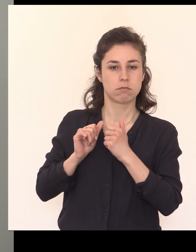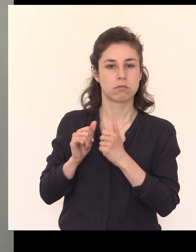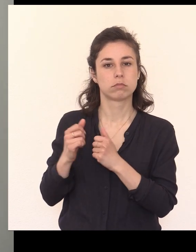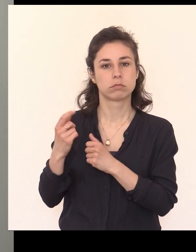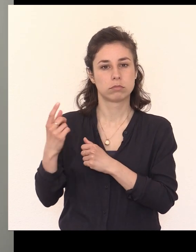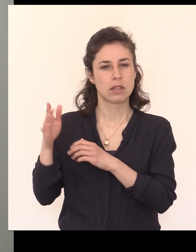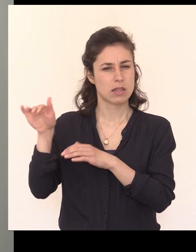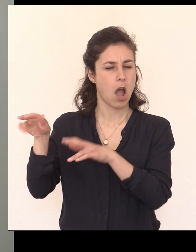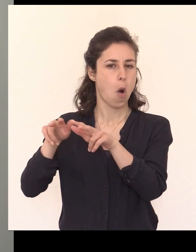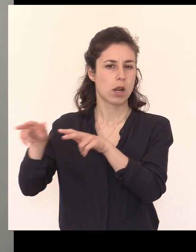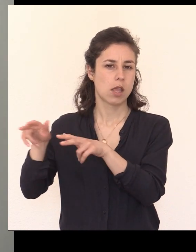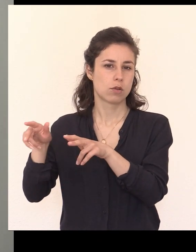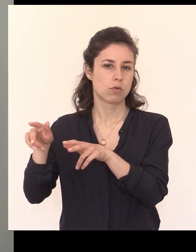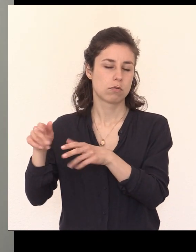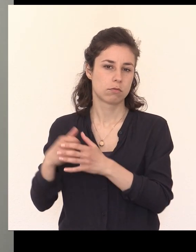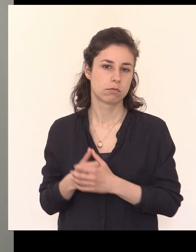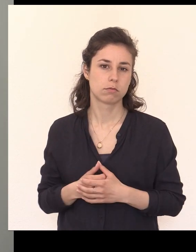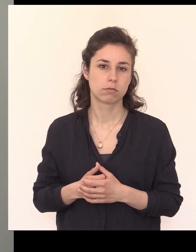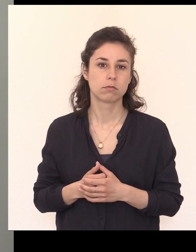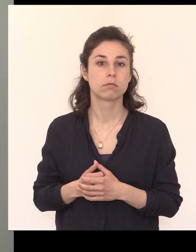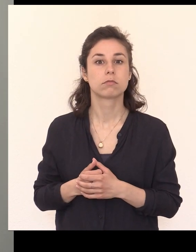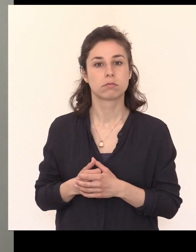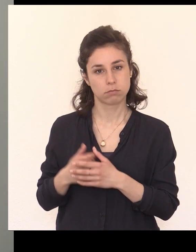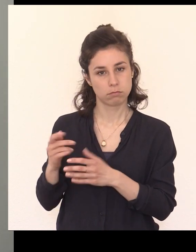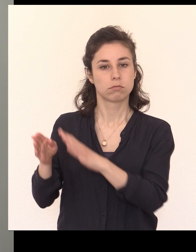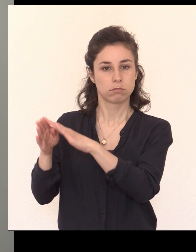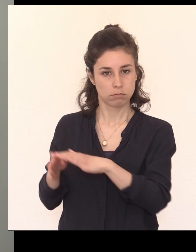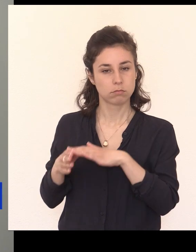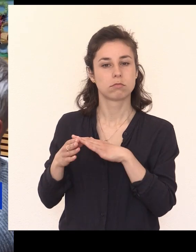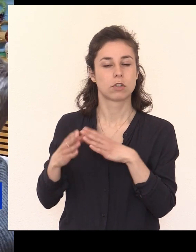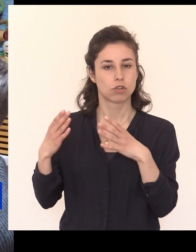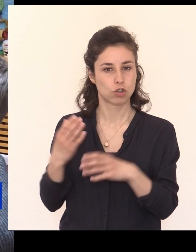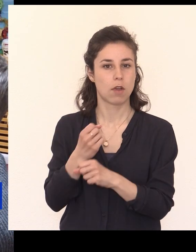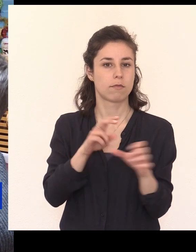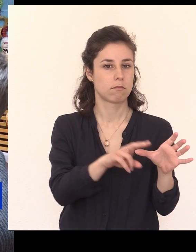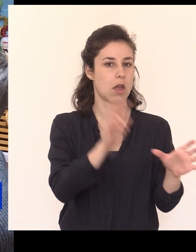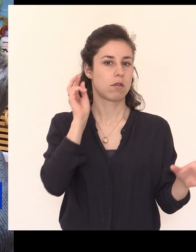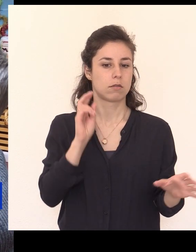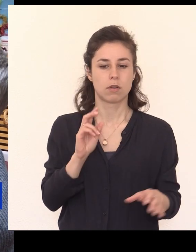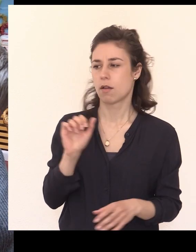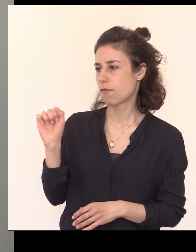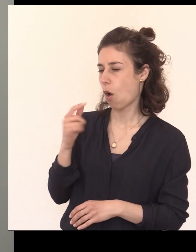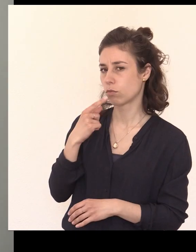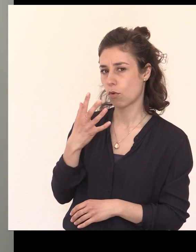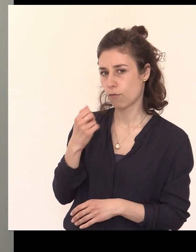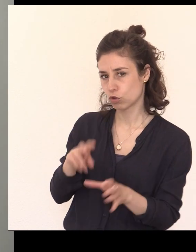eine Organisation, bin ich da jetzt rausgekommen. Und warum wolltest du unbedingt